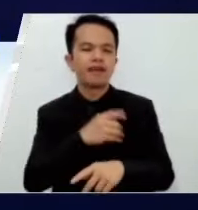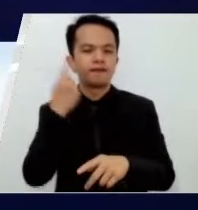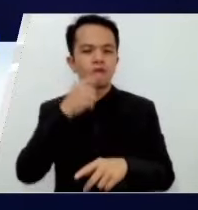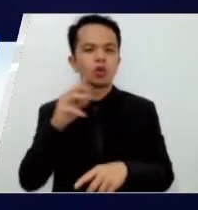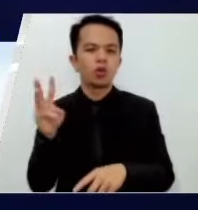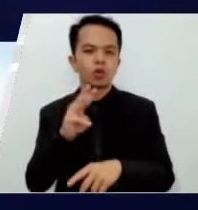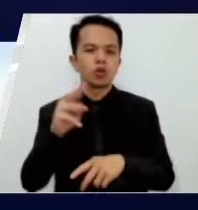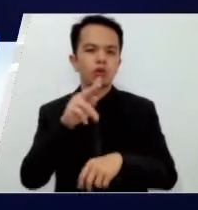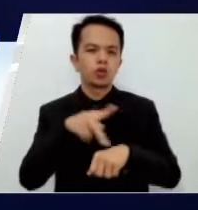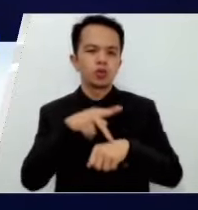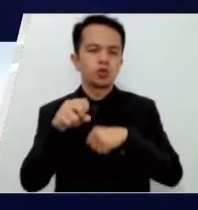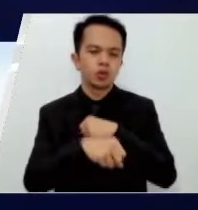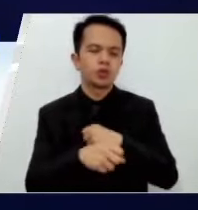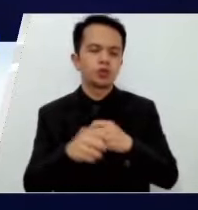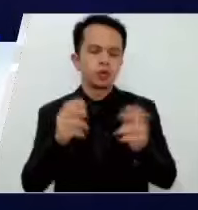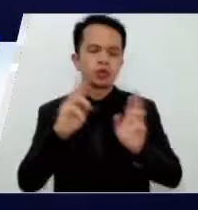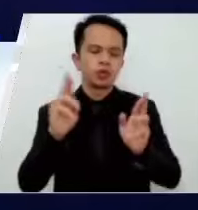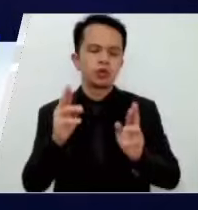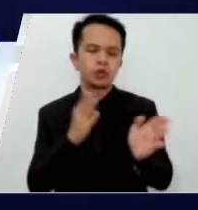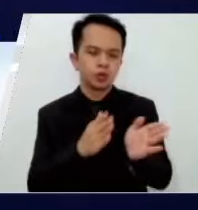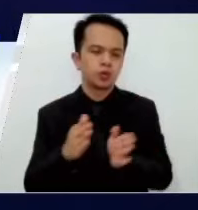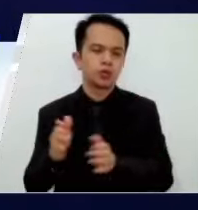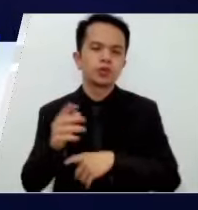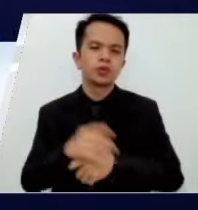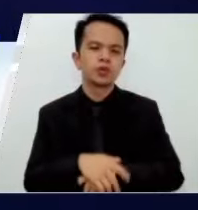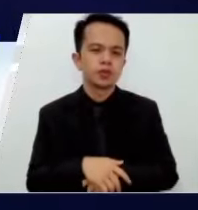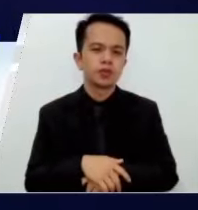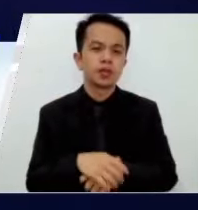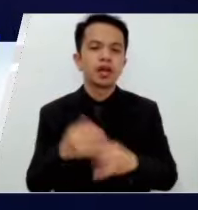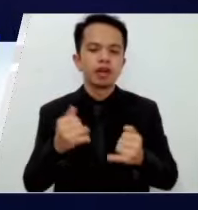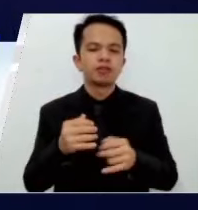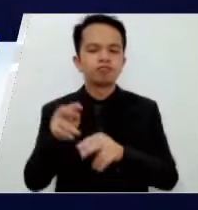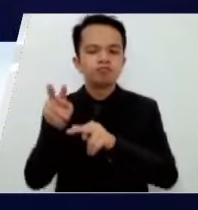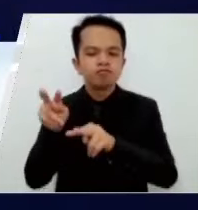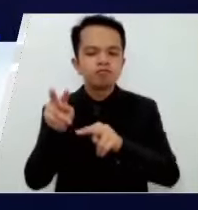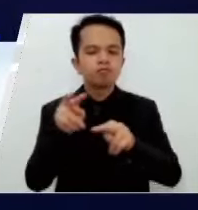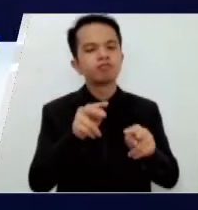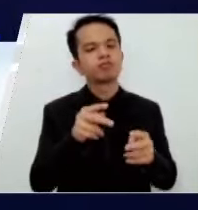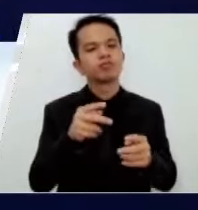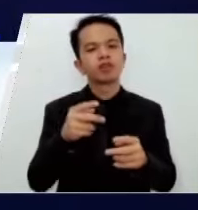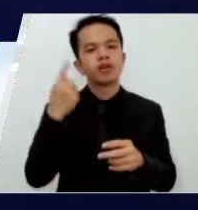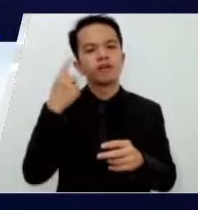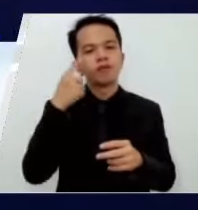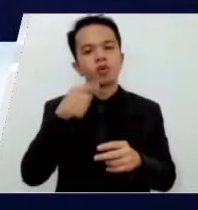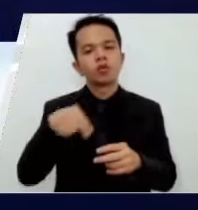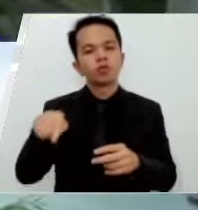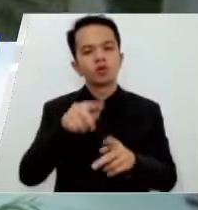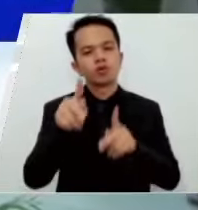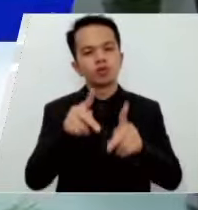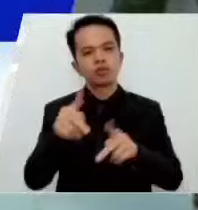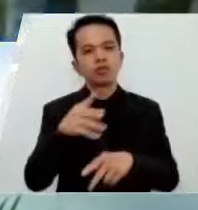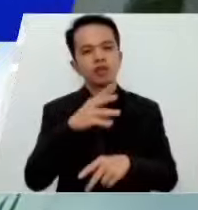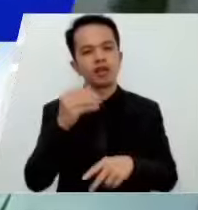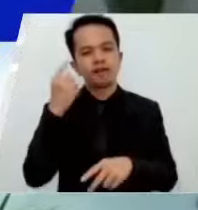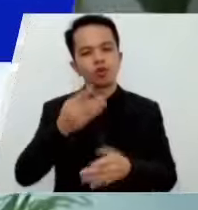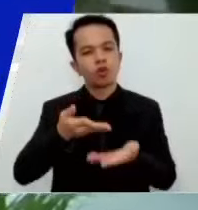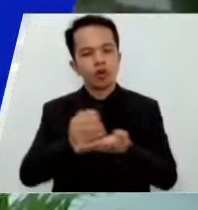at nababantayan natin yung ating sovereignty and our sovereign rights.